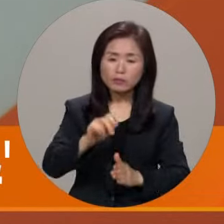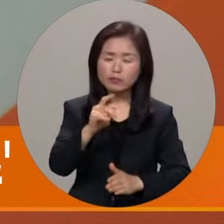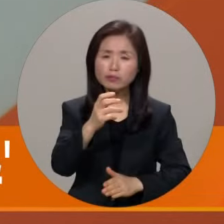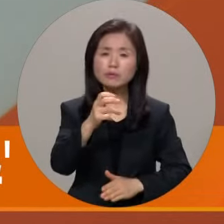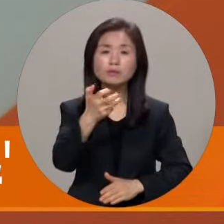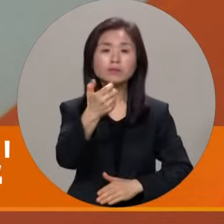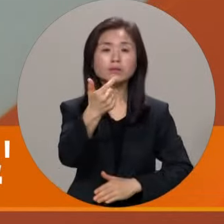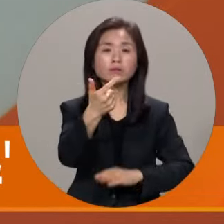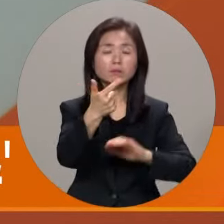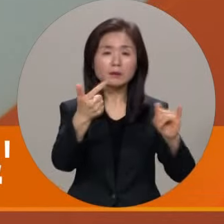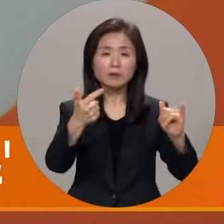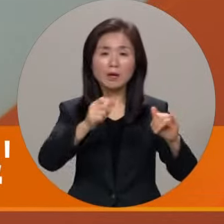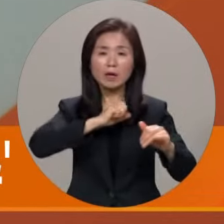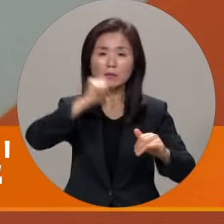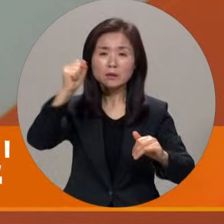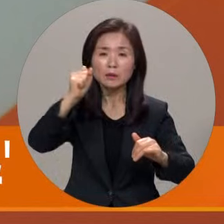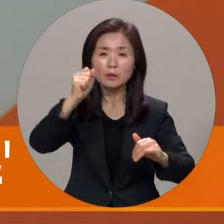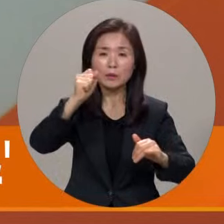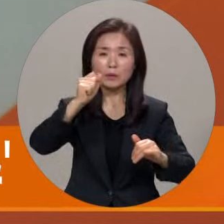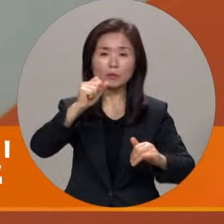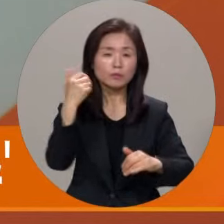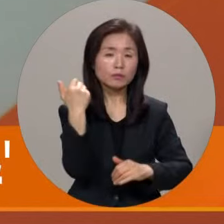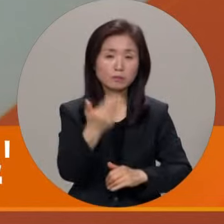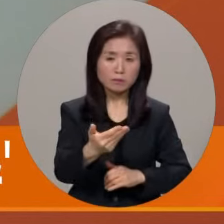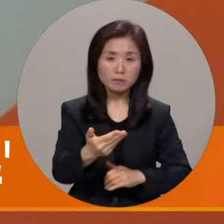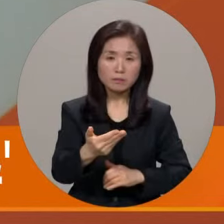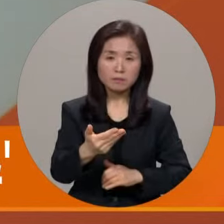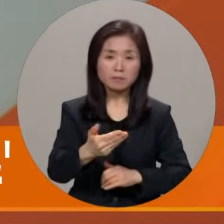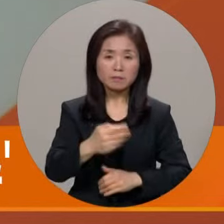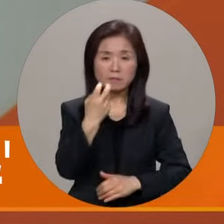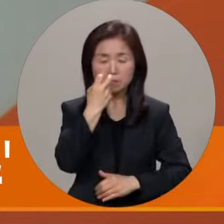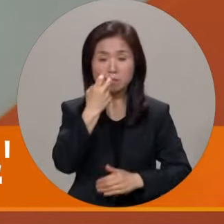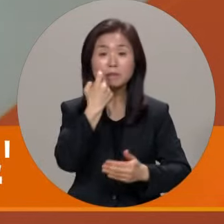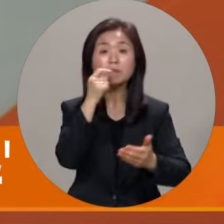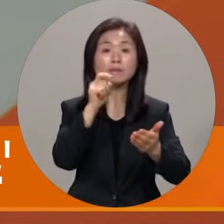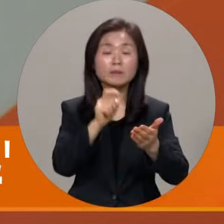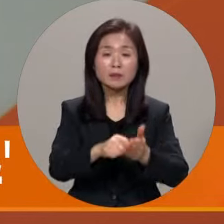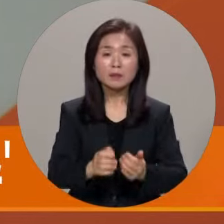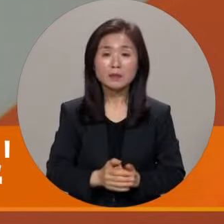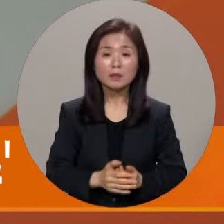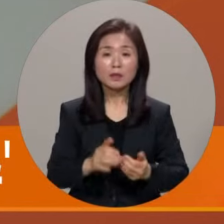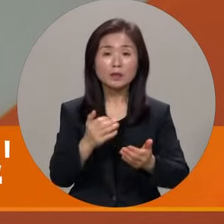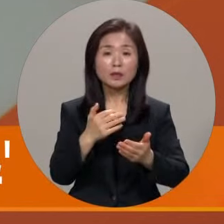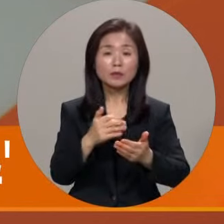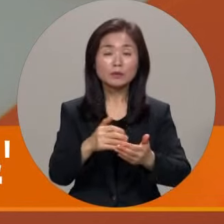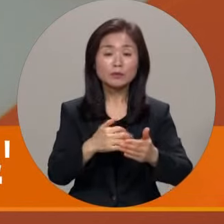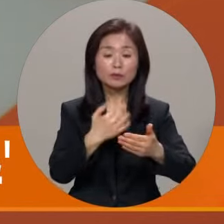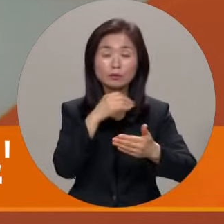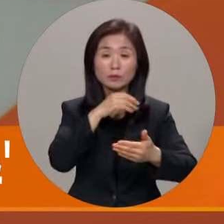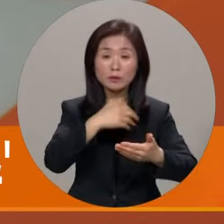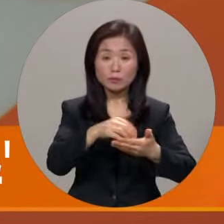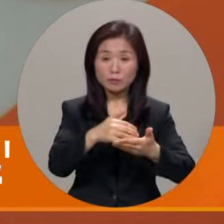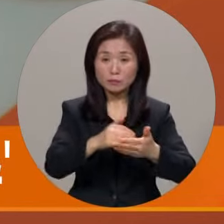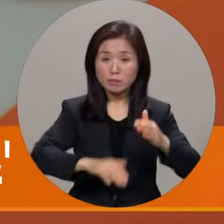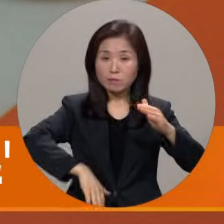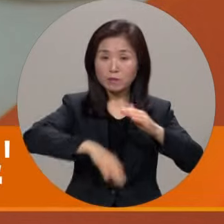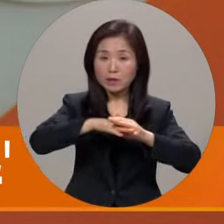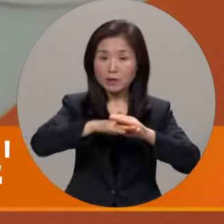합격자로 둔갑시킨 사실이 EBS 취재 결과 확인됐습니다이 충원율을 부풀리기 위한